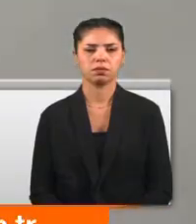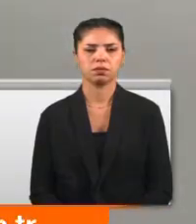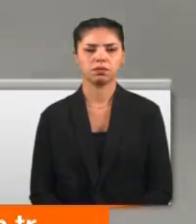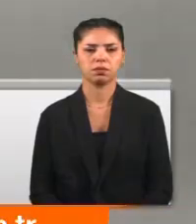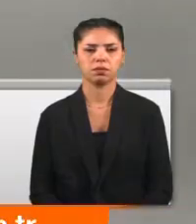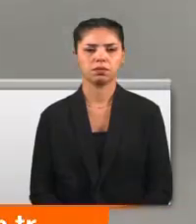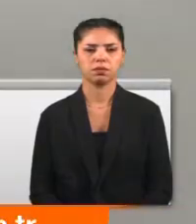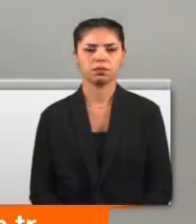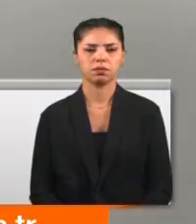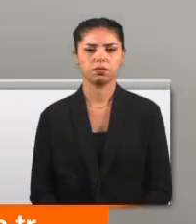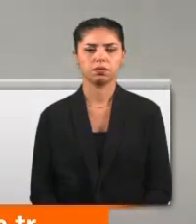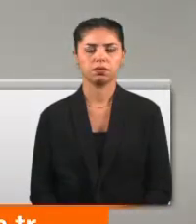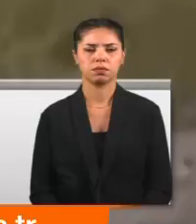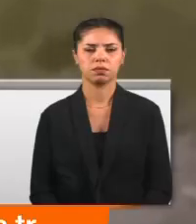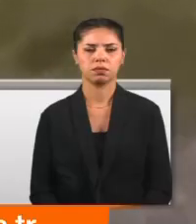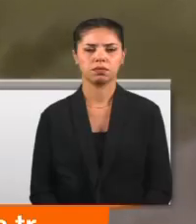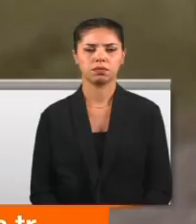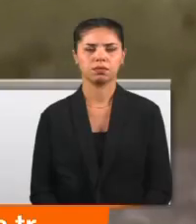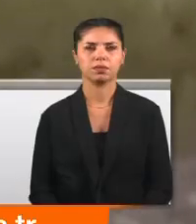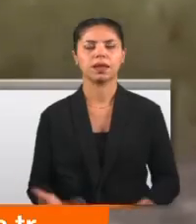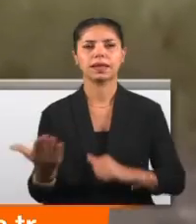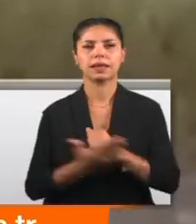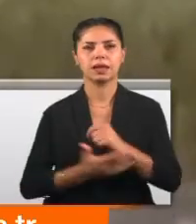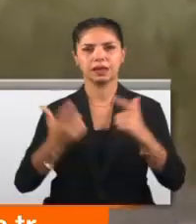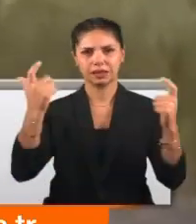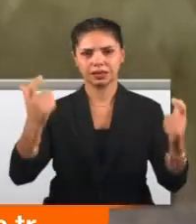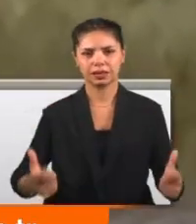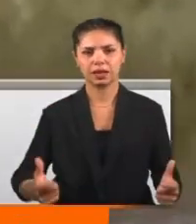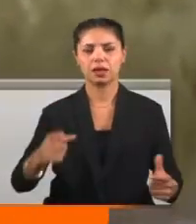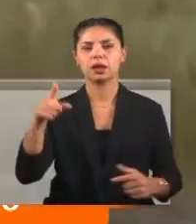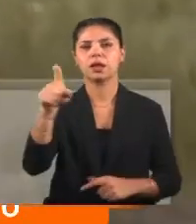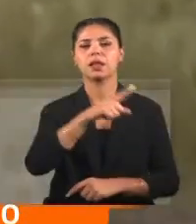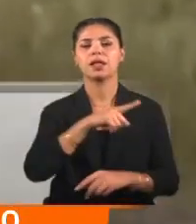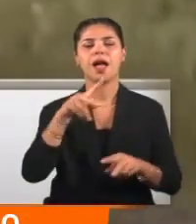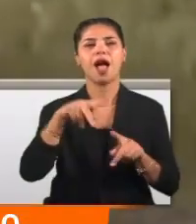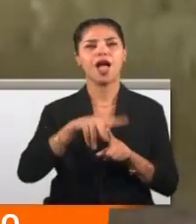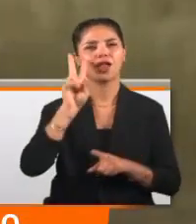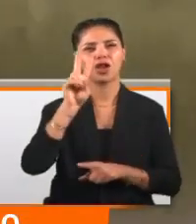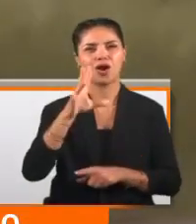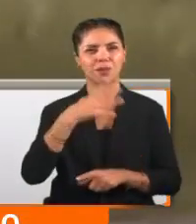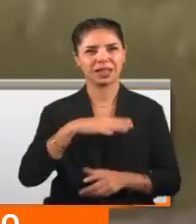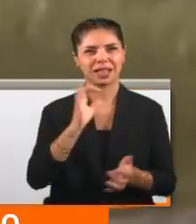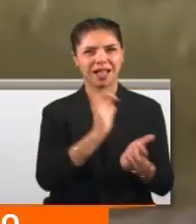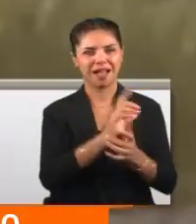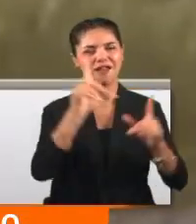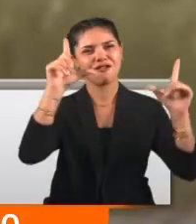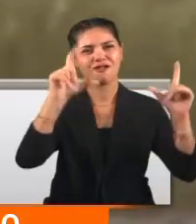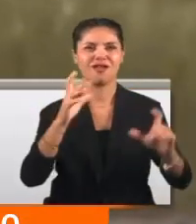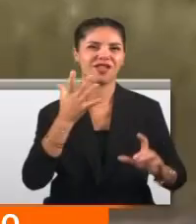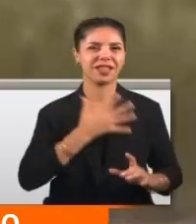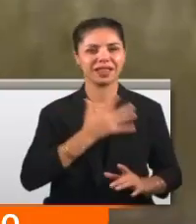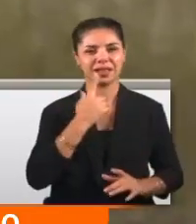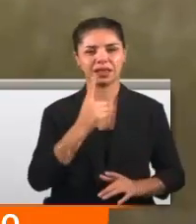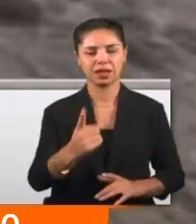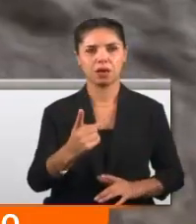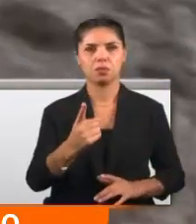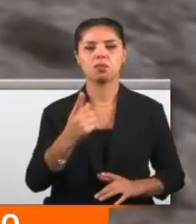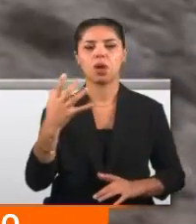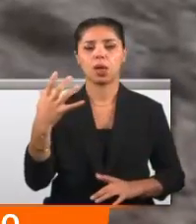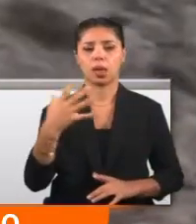Atma! Atma anne, dur. Kayseri'de Hürmetçi sazlığına yılkı atlarını görmeye giden aile fotoğraf çekmek istedi. İddia o